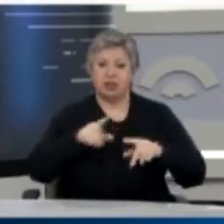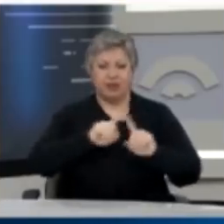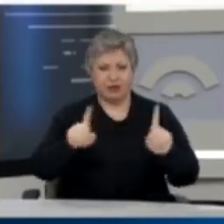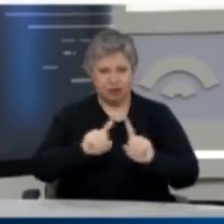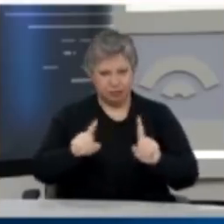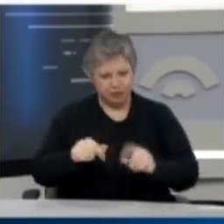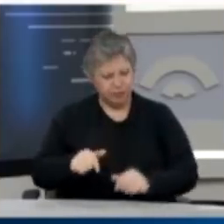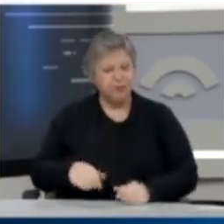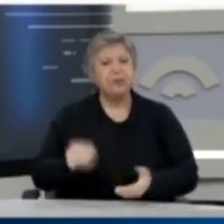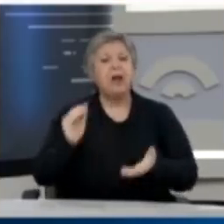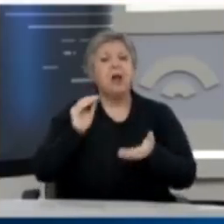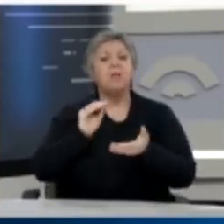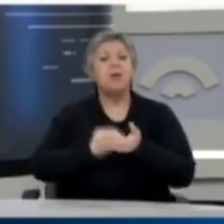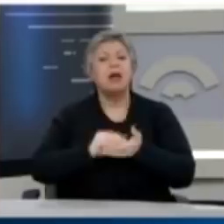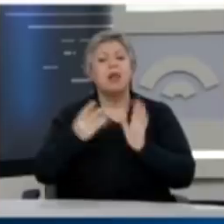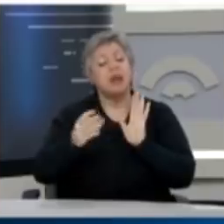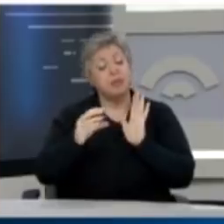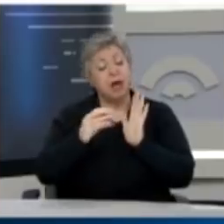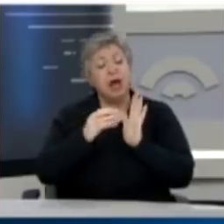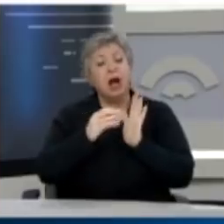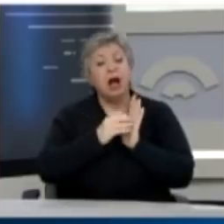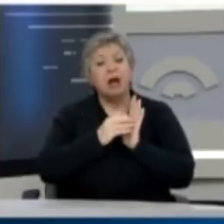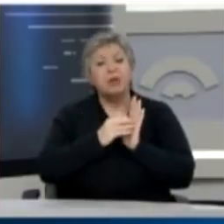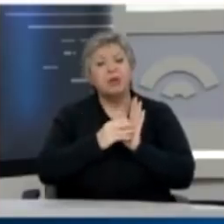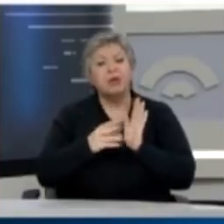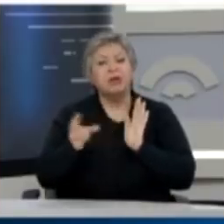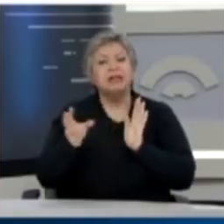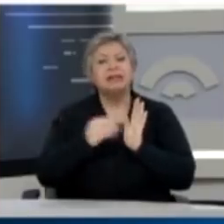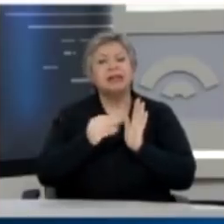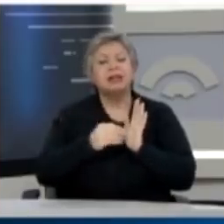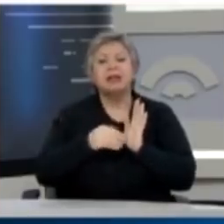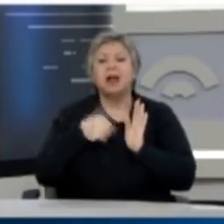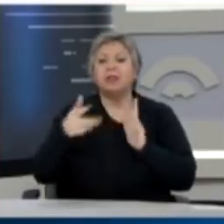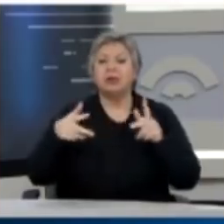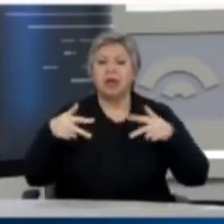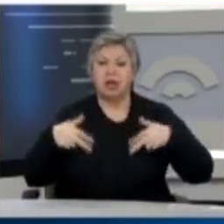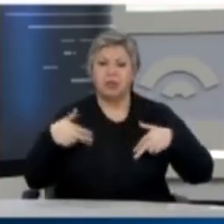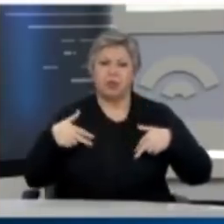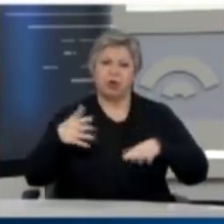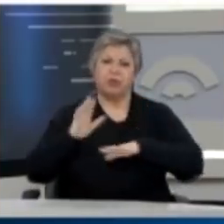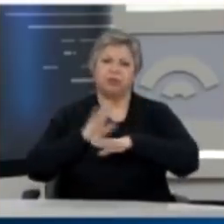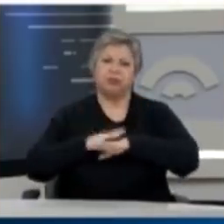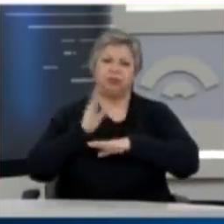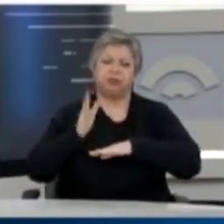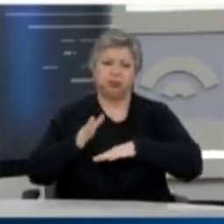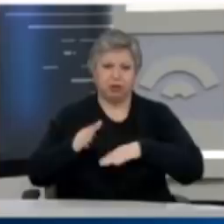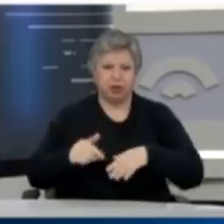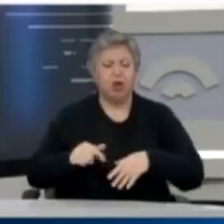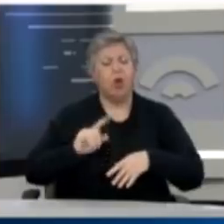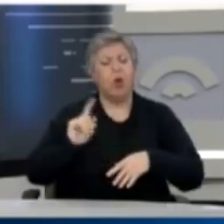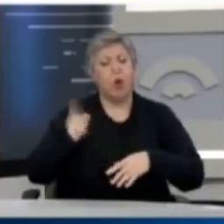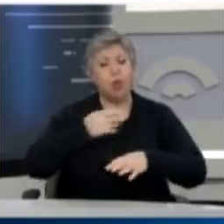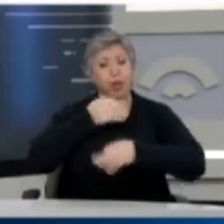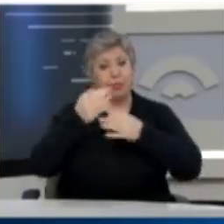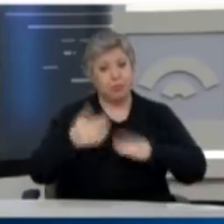ανάγκη αλλαγής του άρθρου που αναφέρεται στην ποινική ευθύνη υπουργών έχετε μιλήσει όλοι. Όμως το